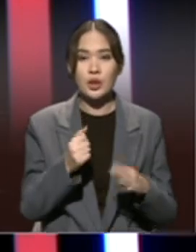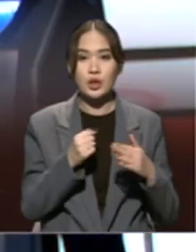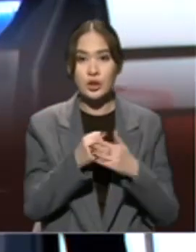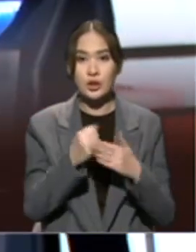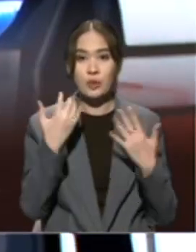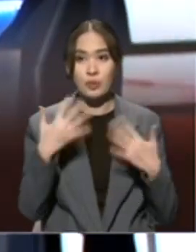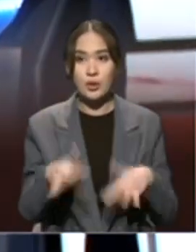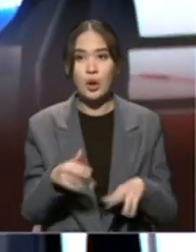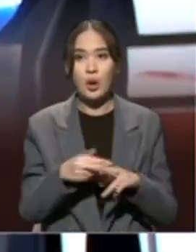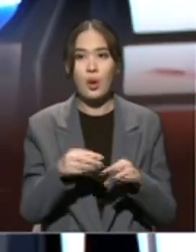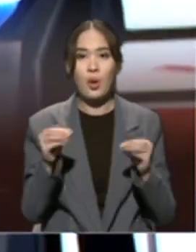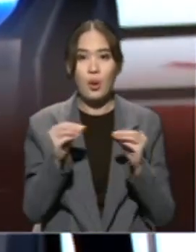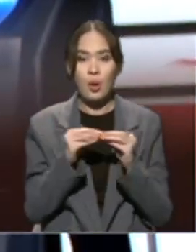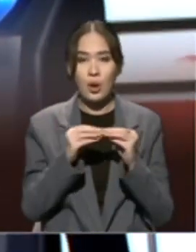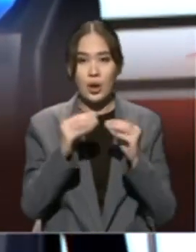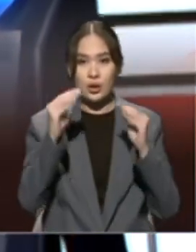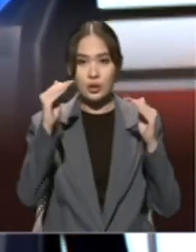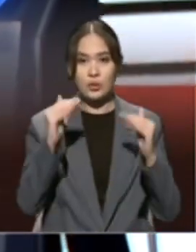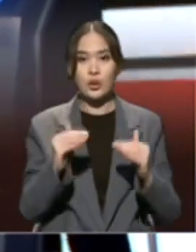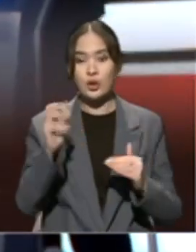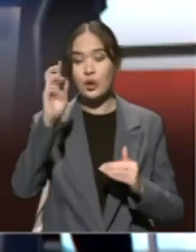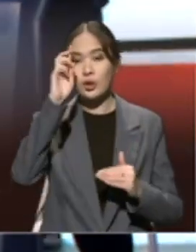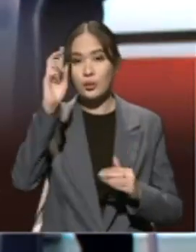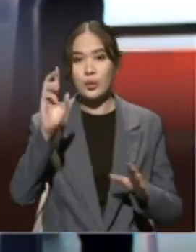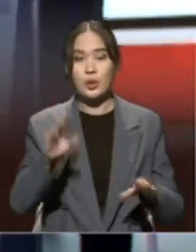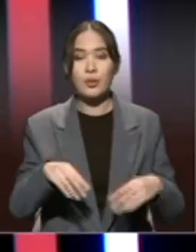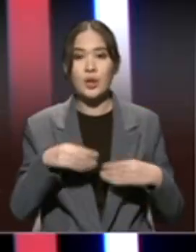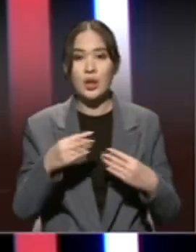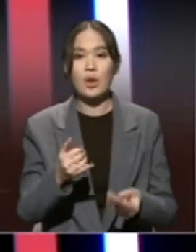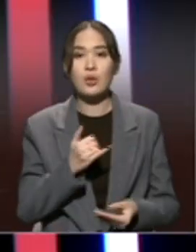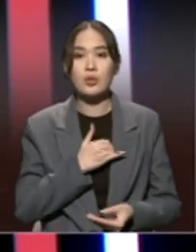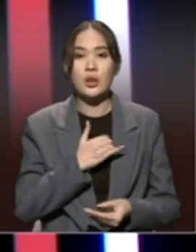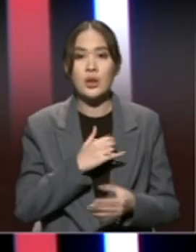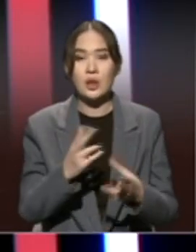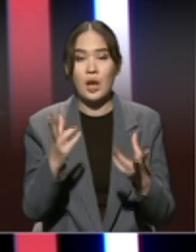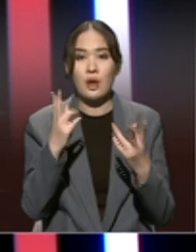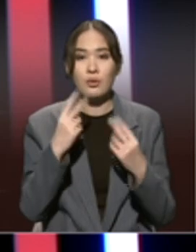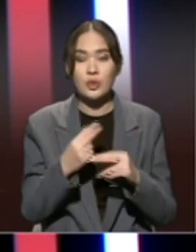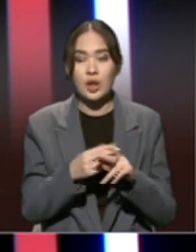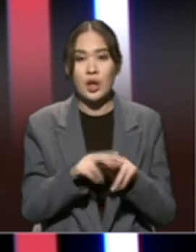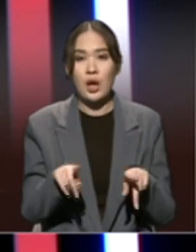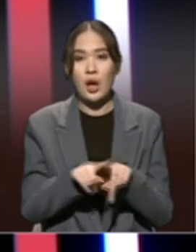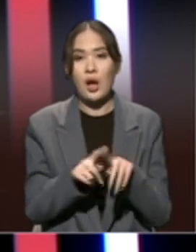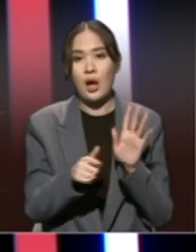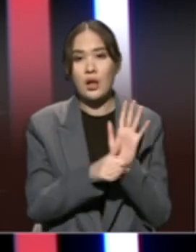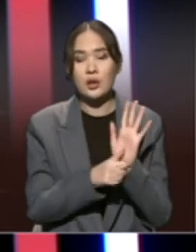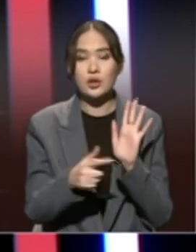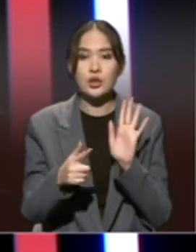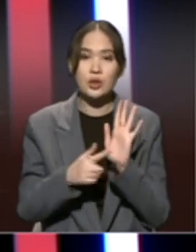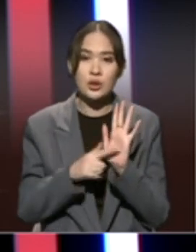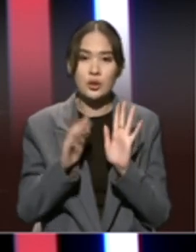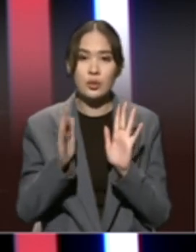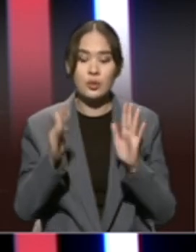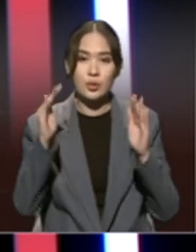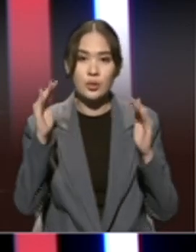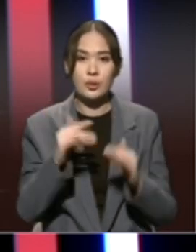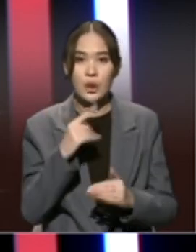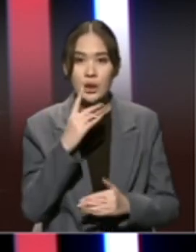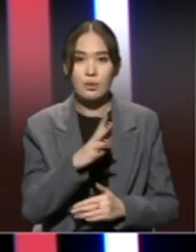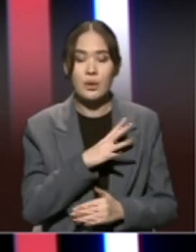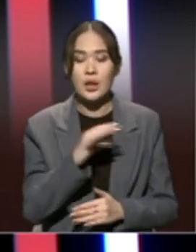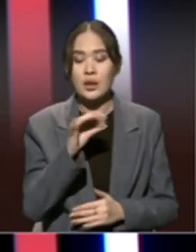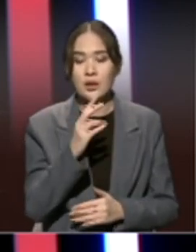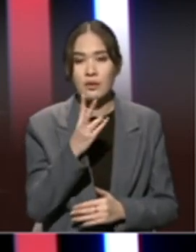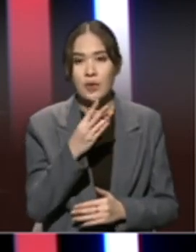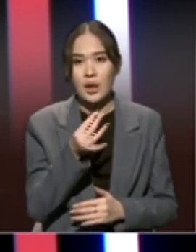қазіргі таңда міне 10-ға түсіп жатыр. Үкіметтің берген жаңағы бізге берген уәдесінде ол 6-8-ге дейін түседі деген. Біз барлық нәрсе инфляция